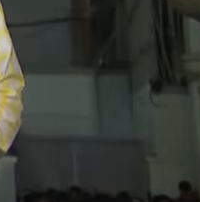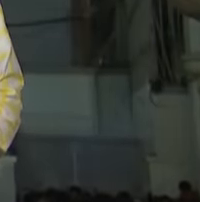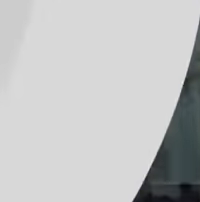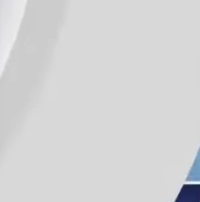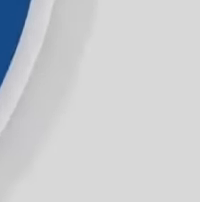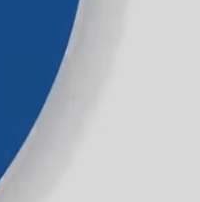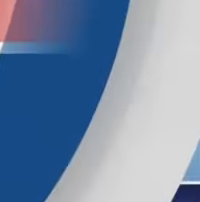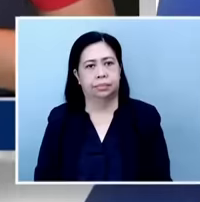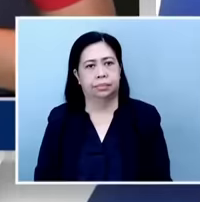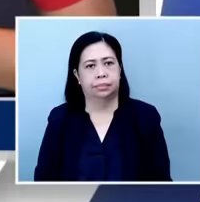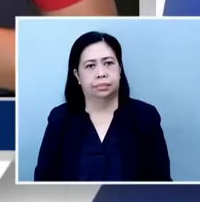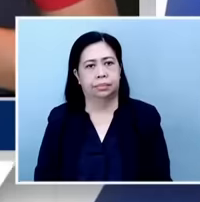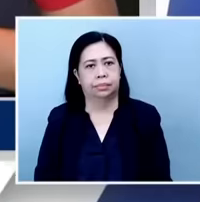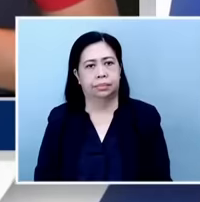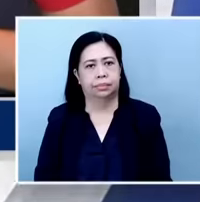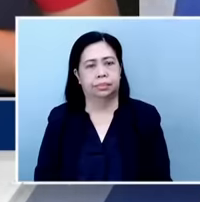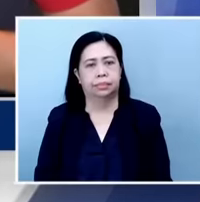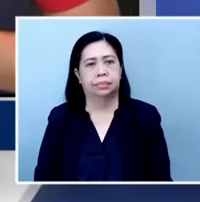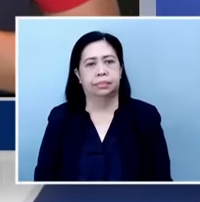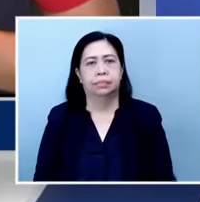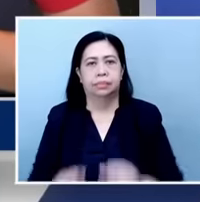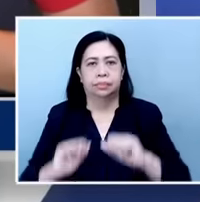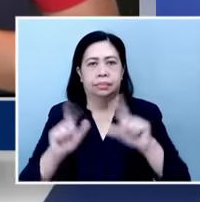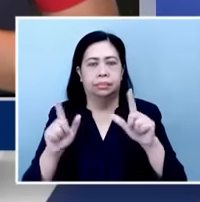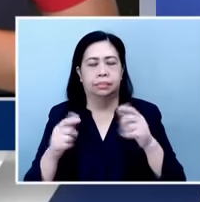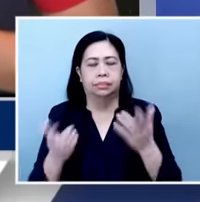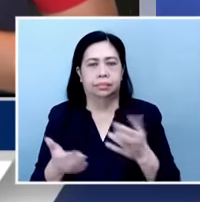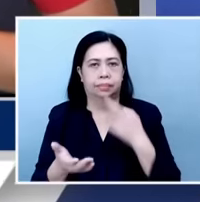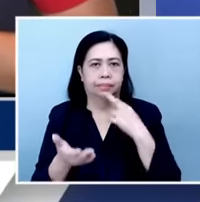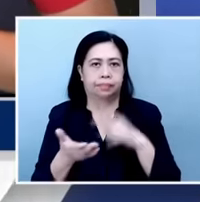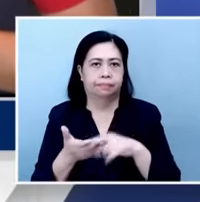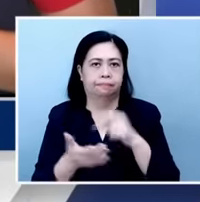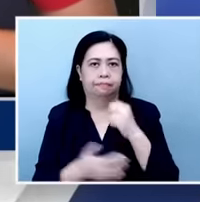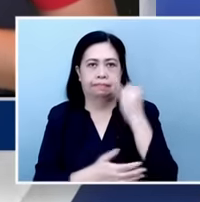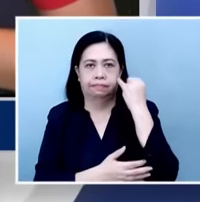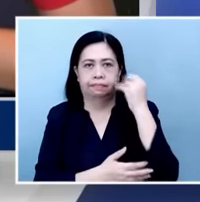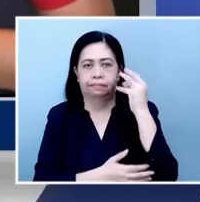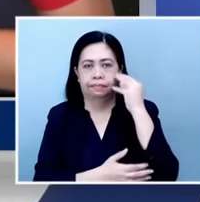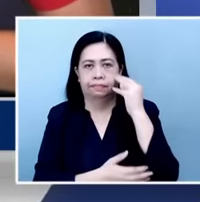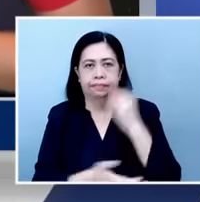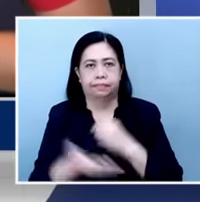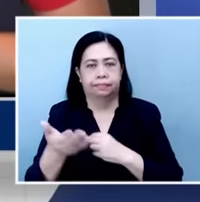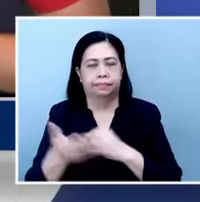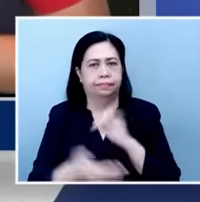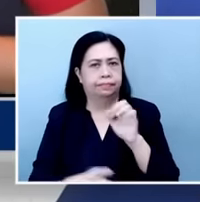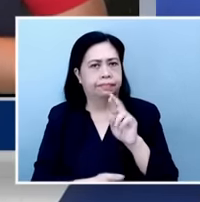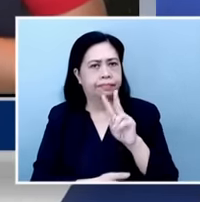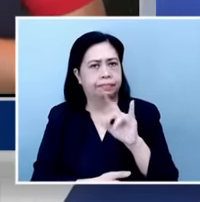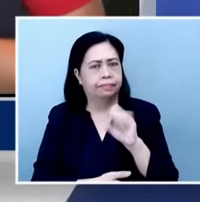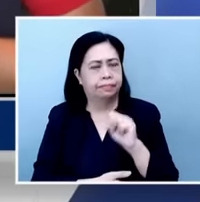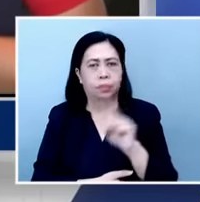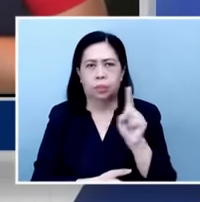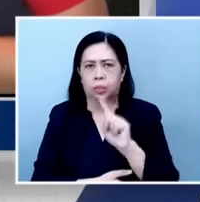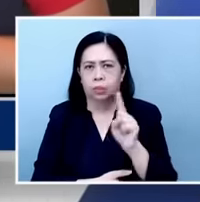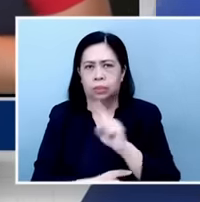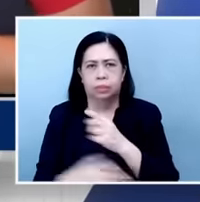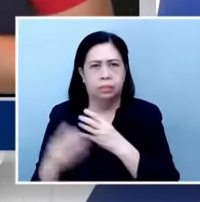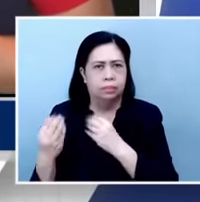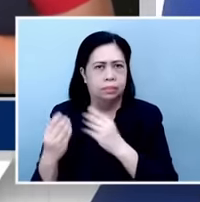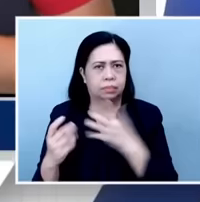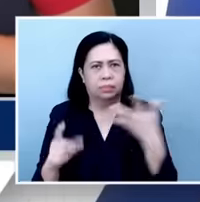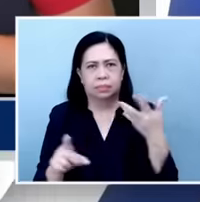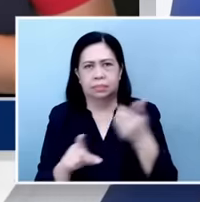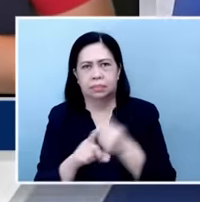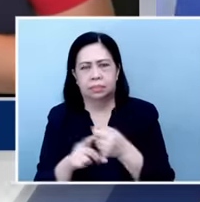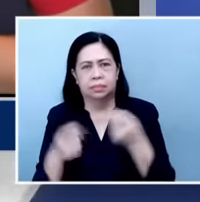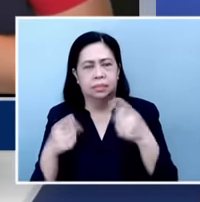dito sa may Quezon Boulevard, nagpapatrol si Jervis Manahan. So Jervis, ano ngayon ang naging epekto